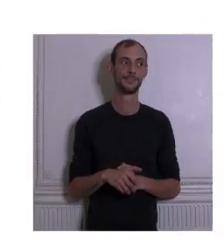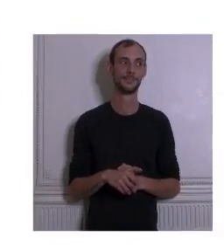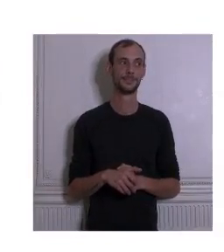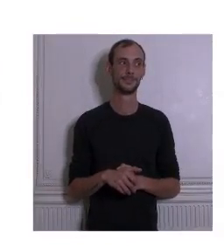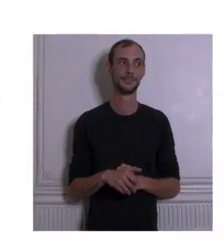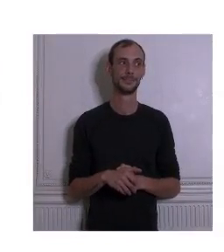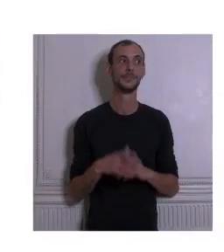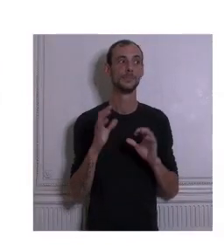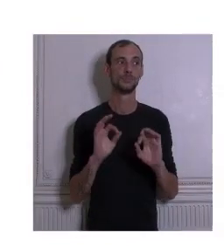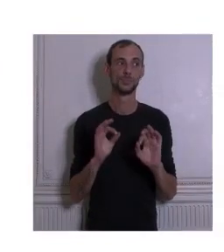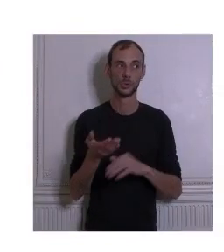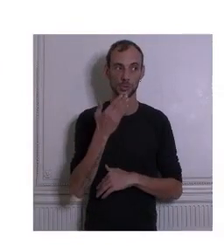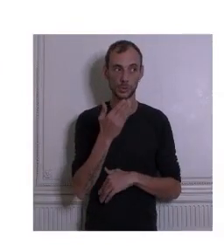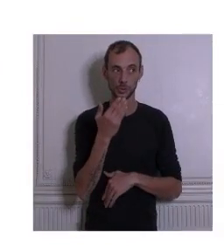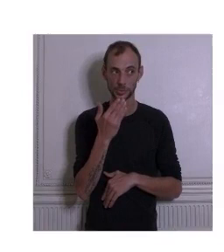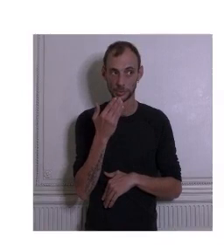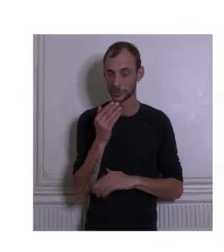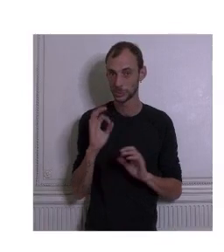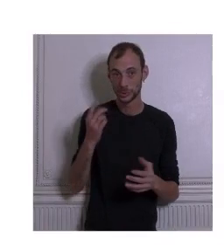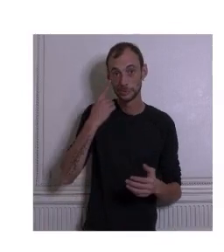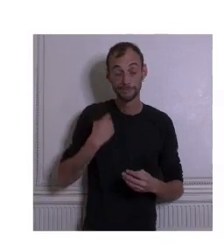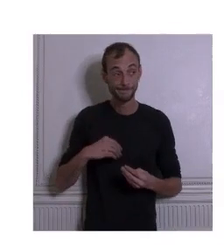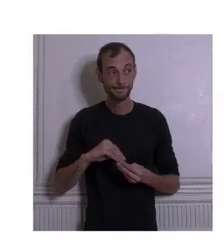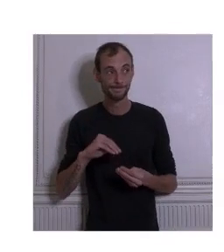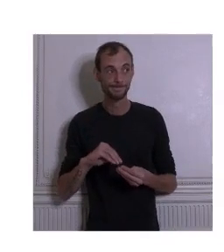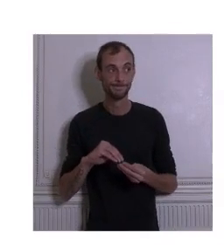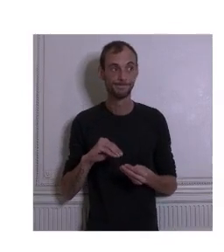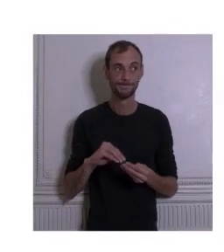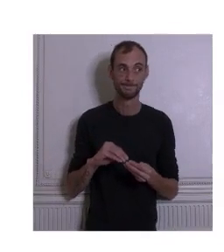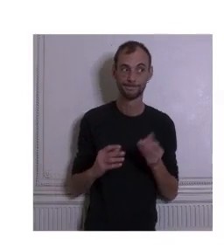J'ai pris bonne note pour Jasmin. Je suis personnellement passionné de Jasmin, je voulais vous le dire.